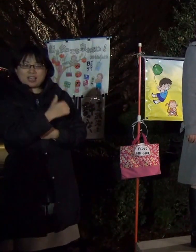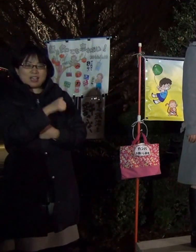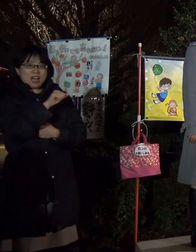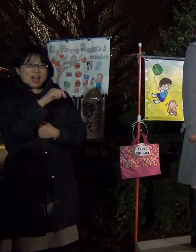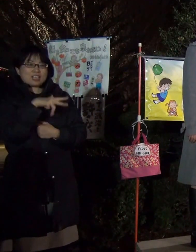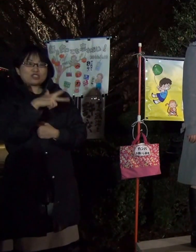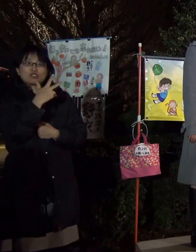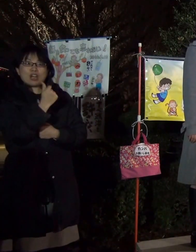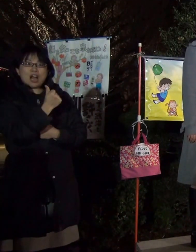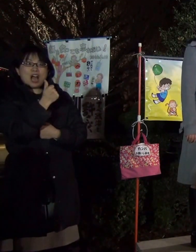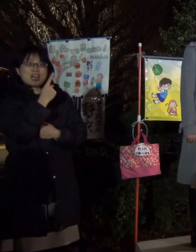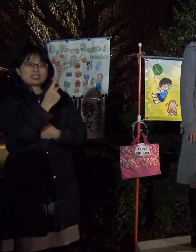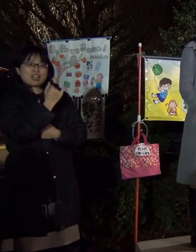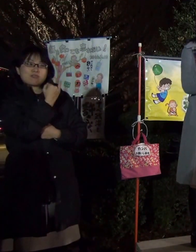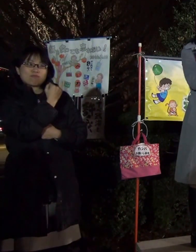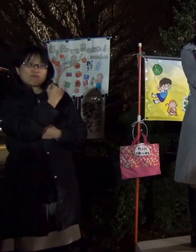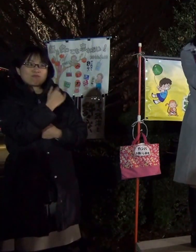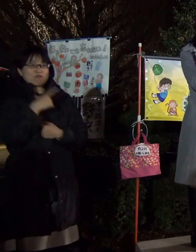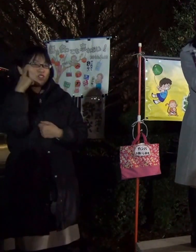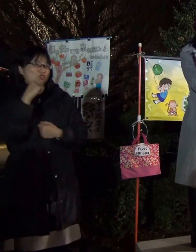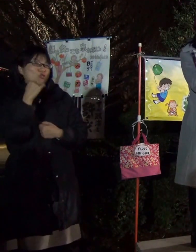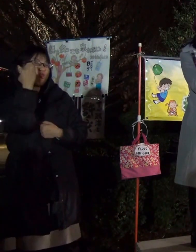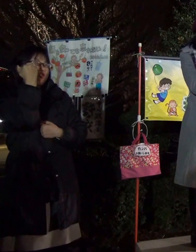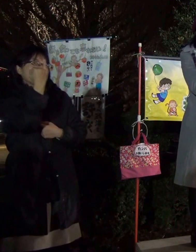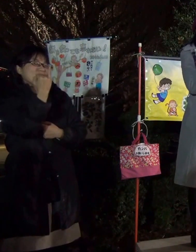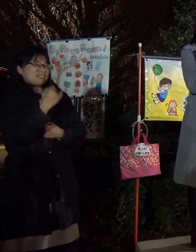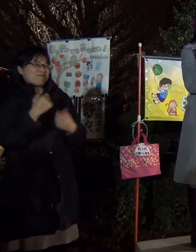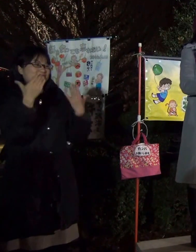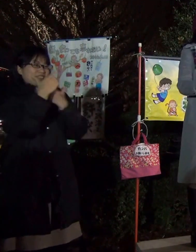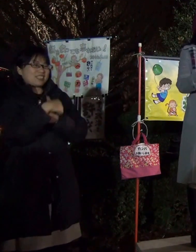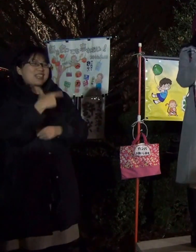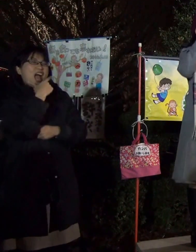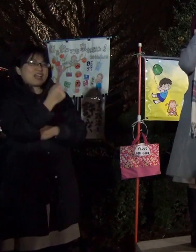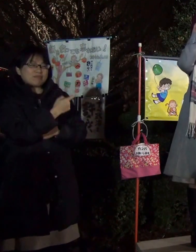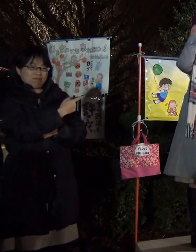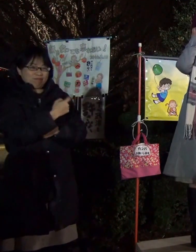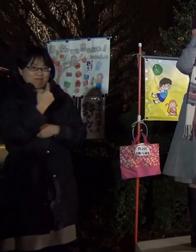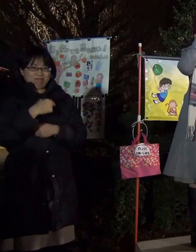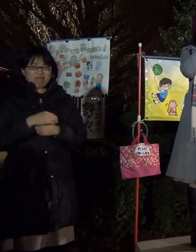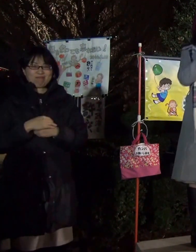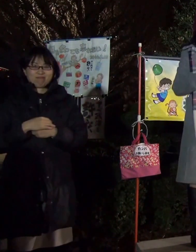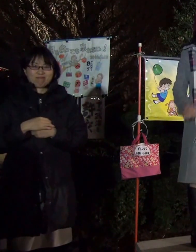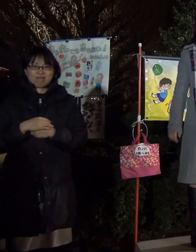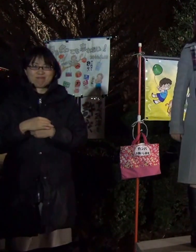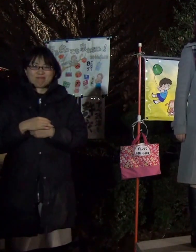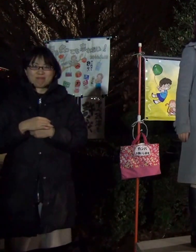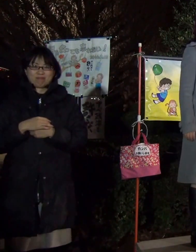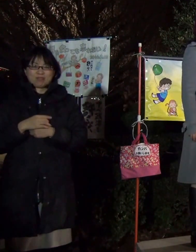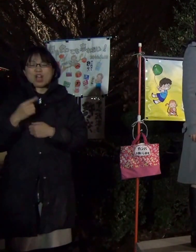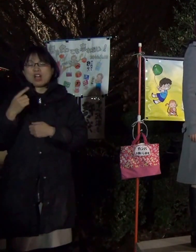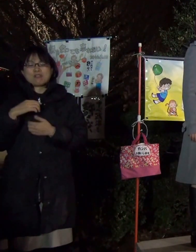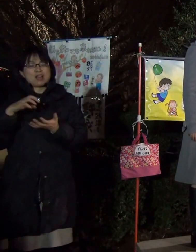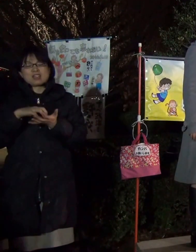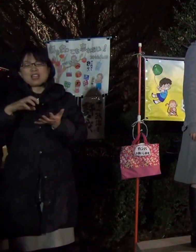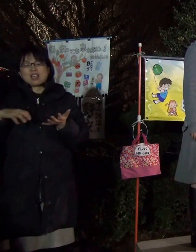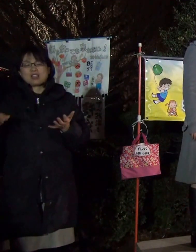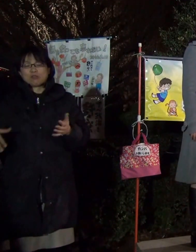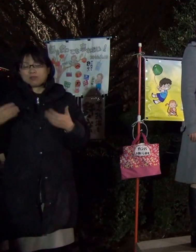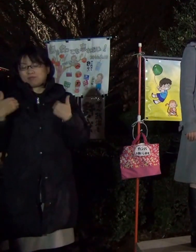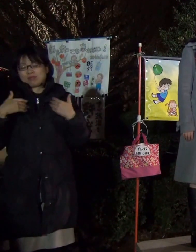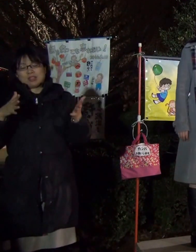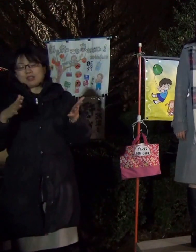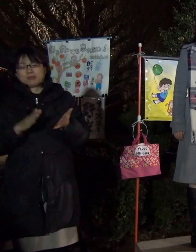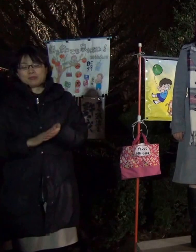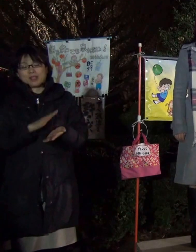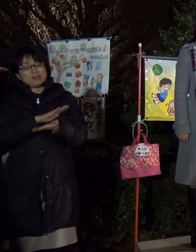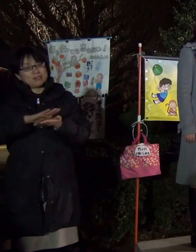で総理、ご長、 私はもうそういう汚い政治の世界とは無縁の、